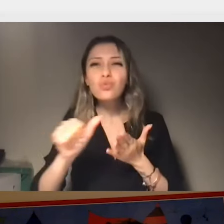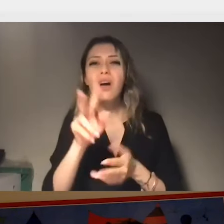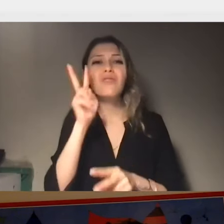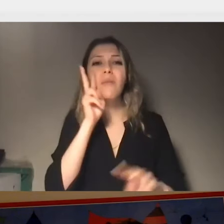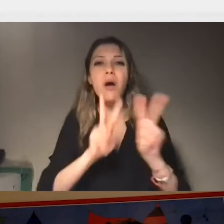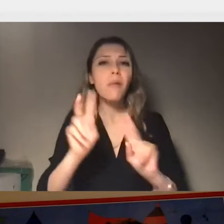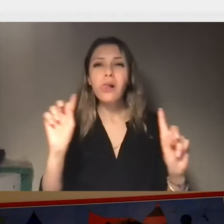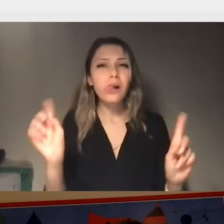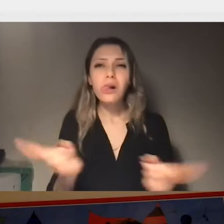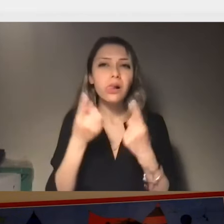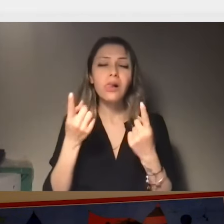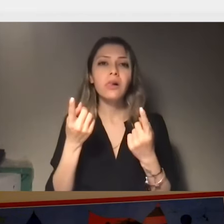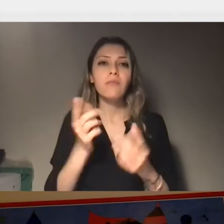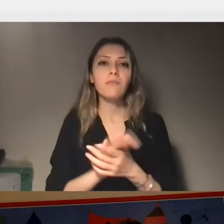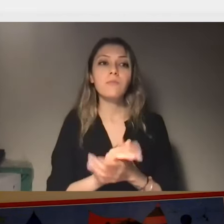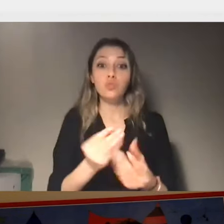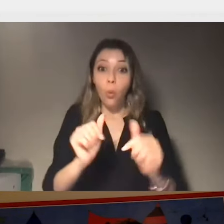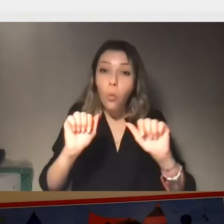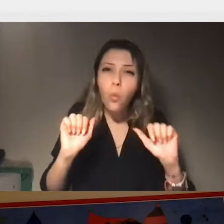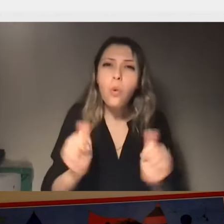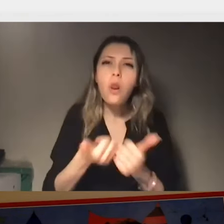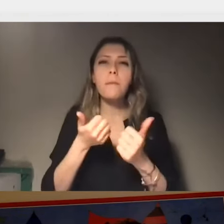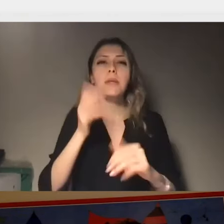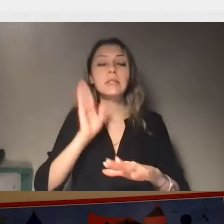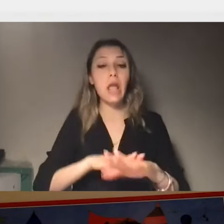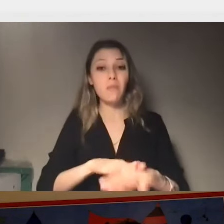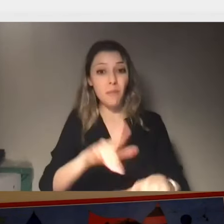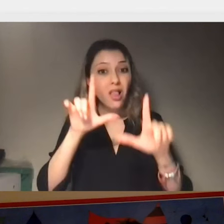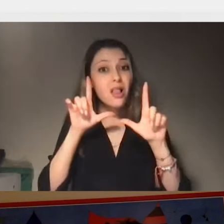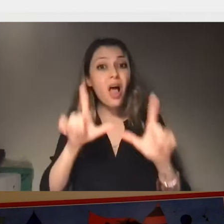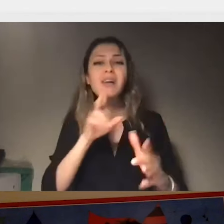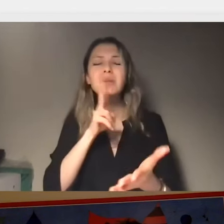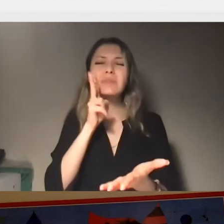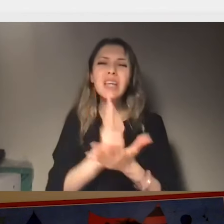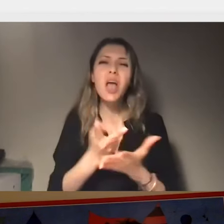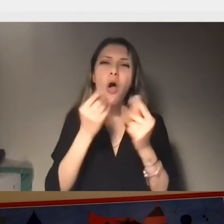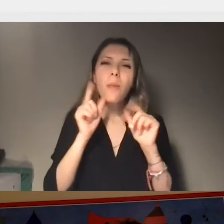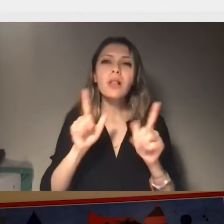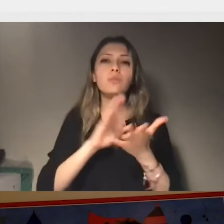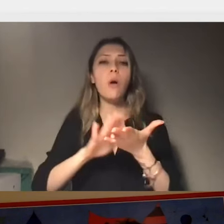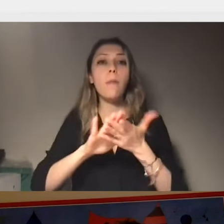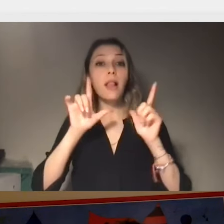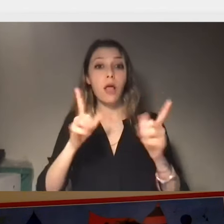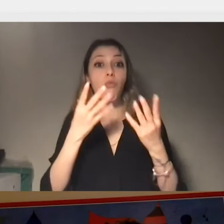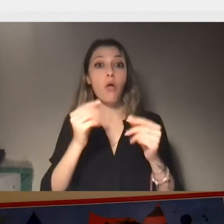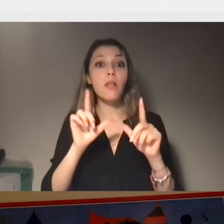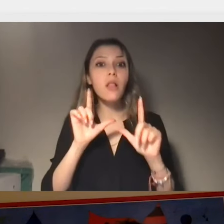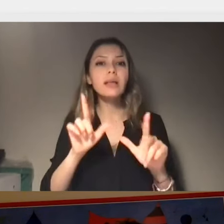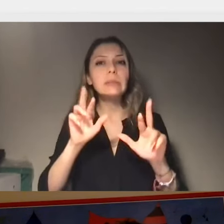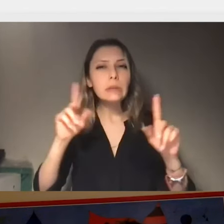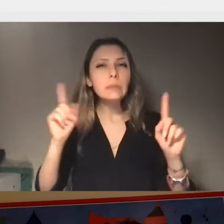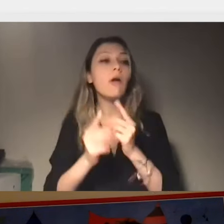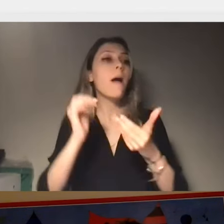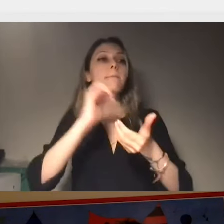kritik olan işte hem de Nicoletta'nın yine bahsettiği Birleşmiş Milletler Yüksek Komiseri'nin